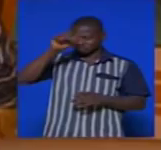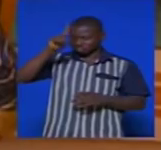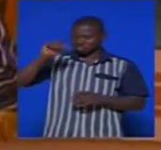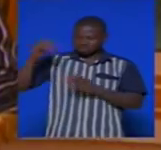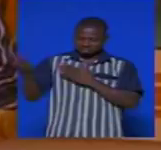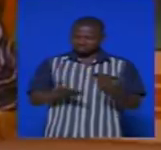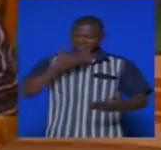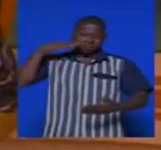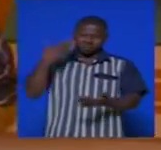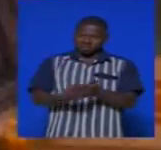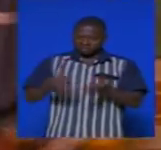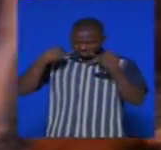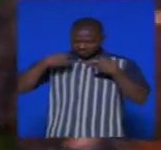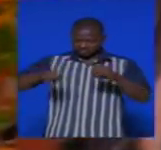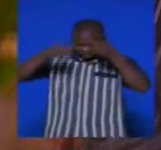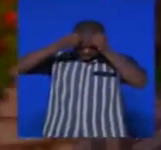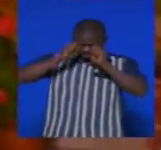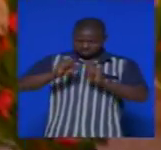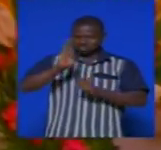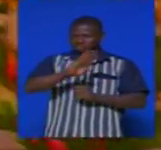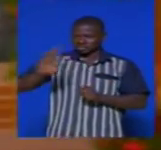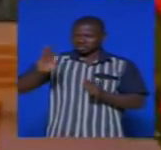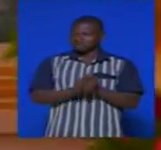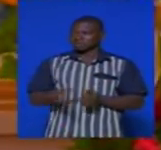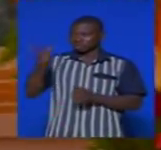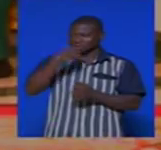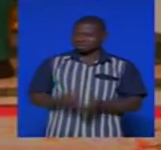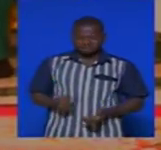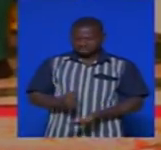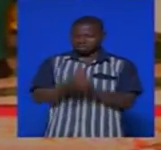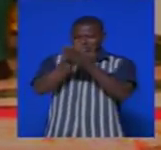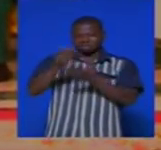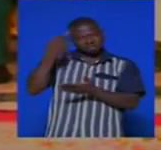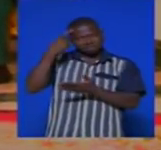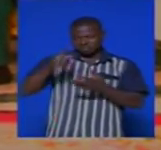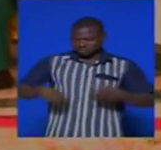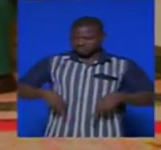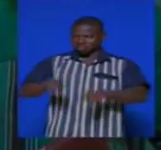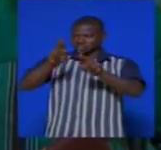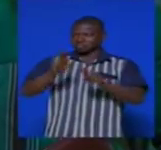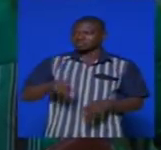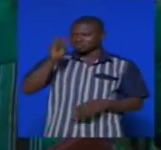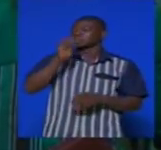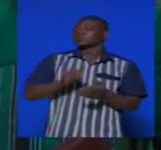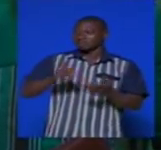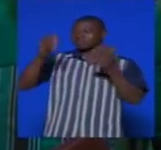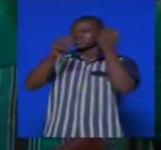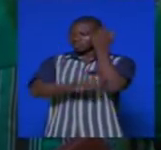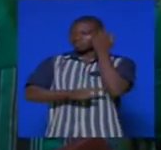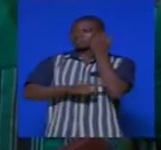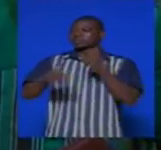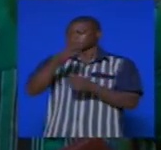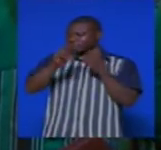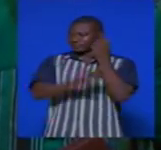président du FASO. Le déblocage des fonds pour le bitumage de l'axe Gounguin-Fada, frontière du Niger, sera désormais